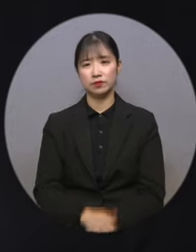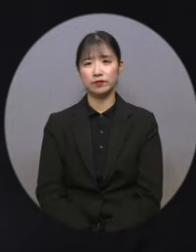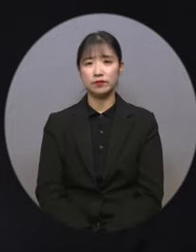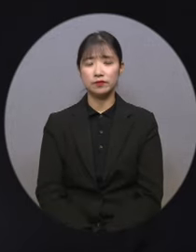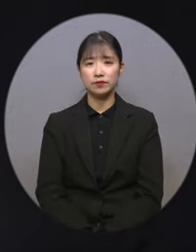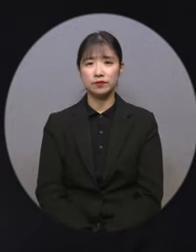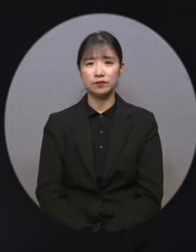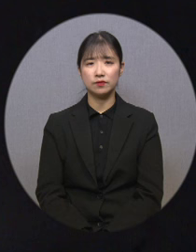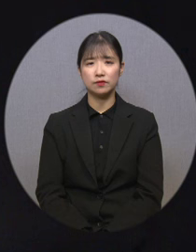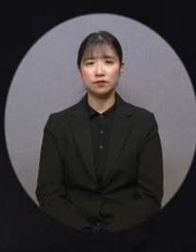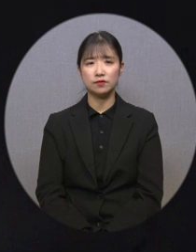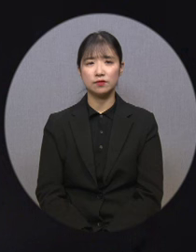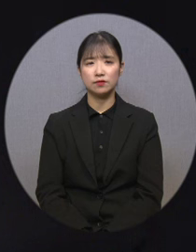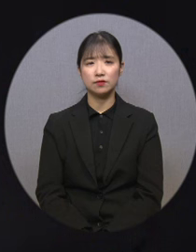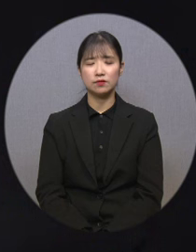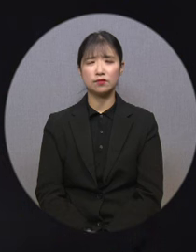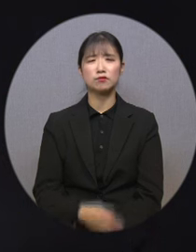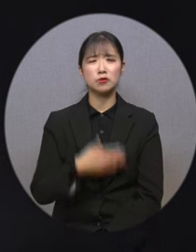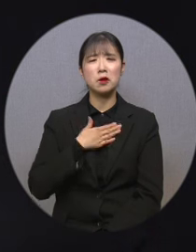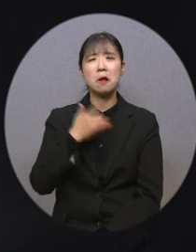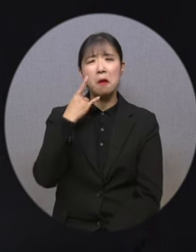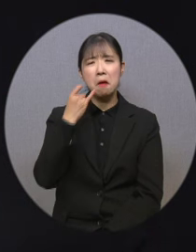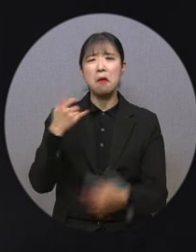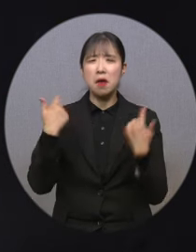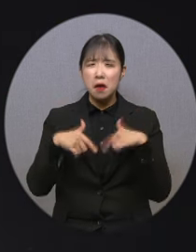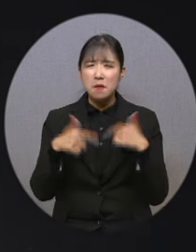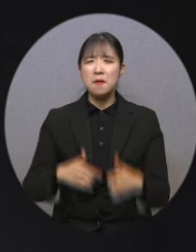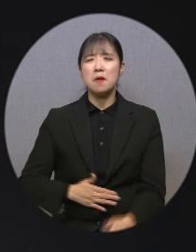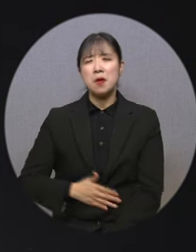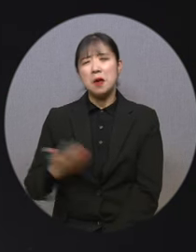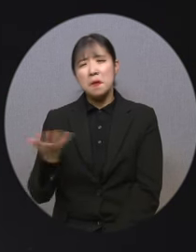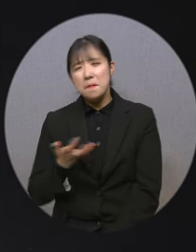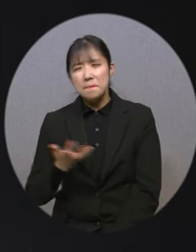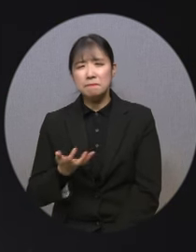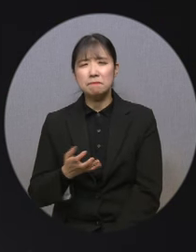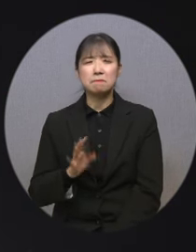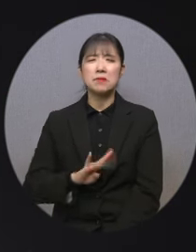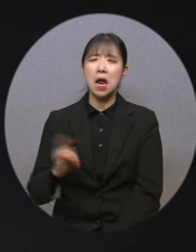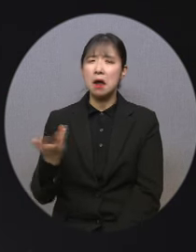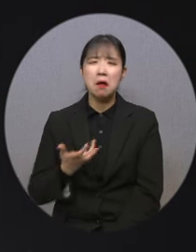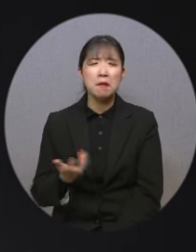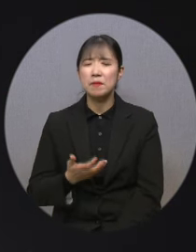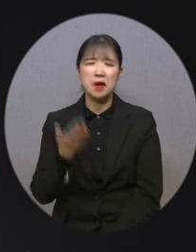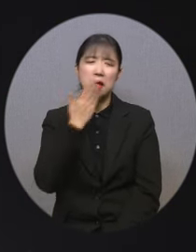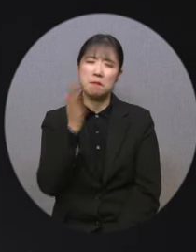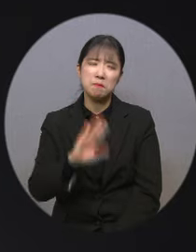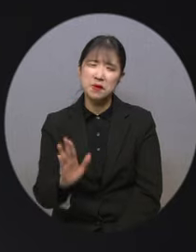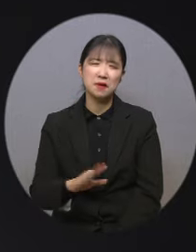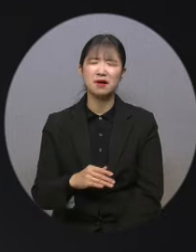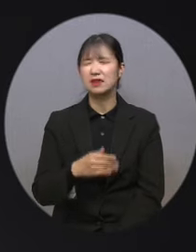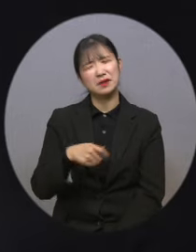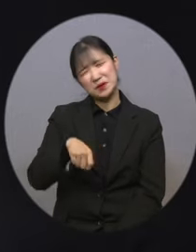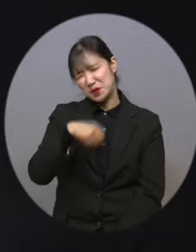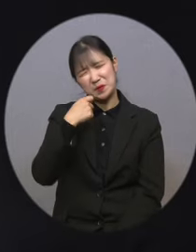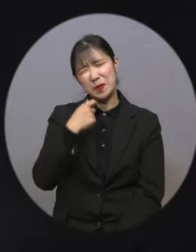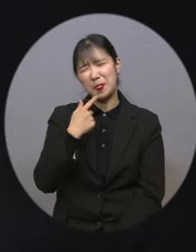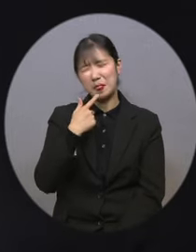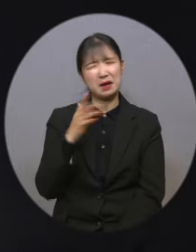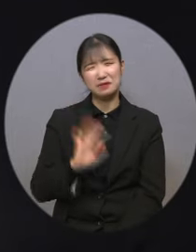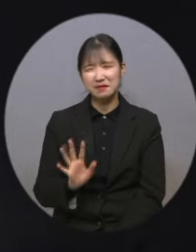그 오려면 에는 뭐 수시로 배가 아프다고 밥을 아무것도 된다고 밥맛이 없다고 전부